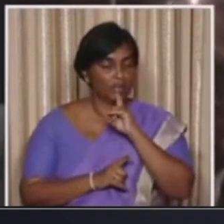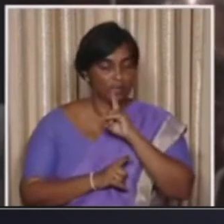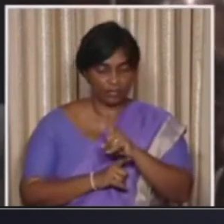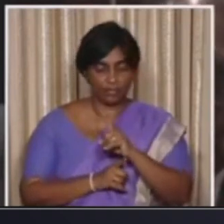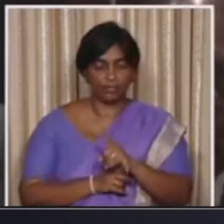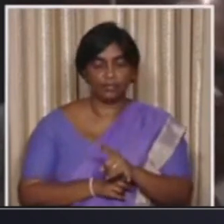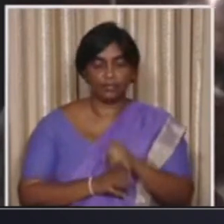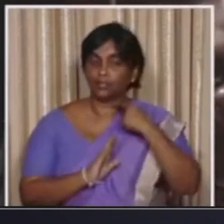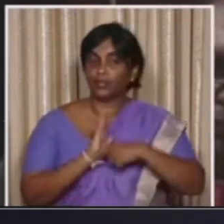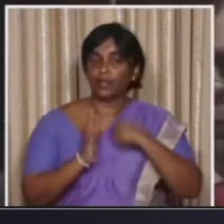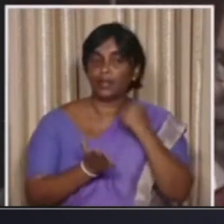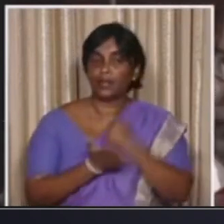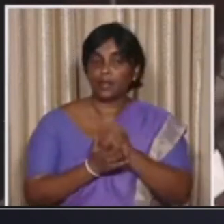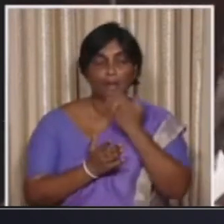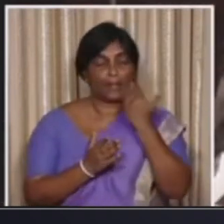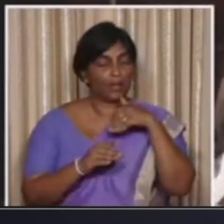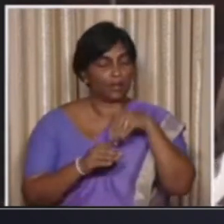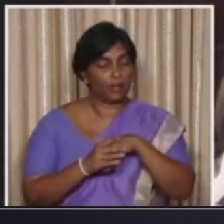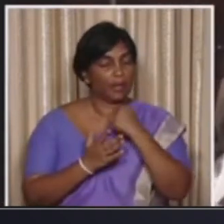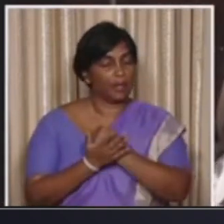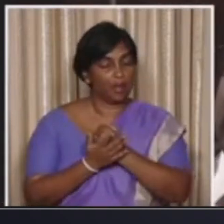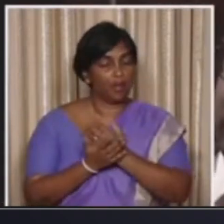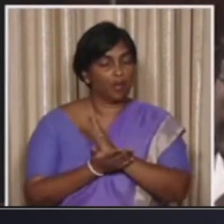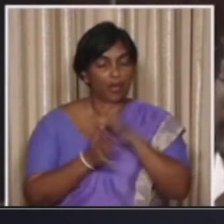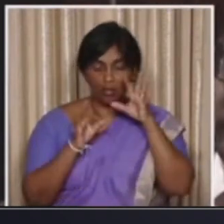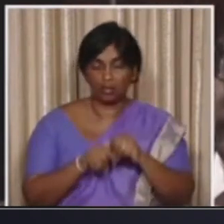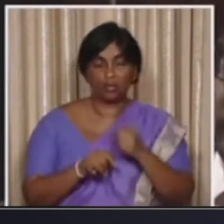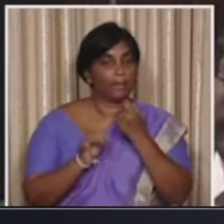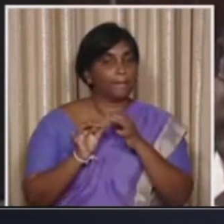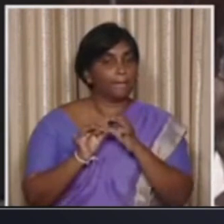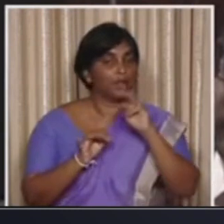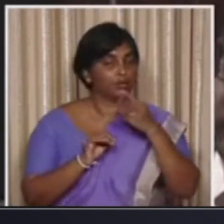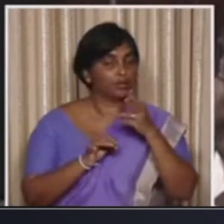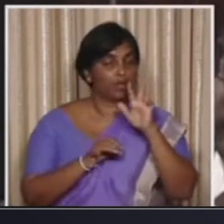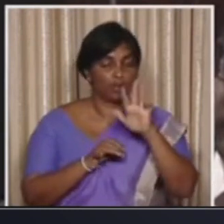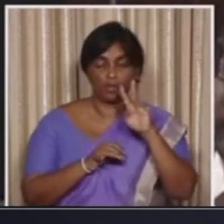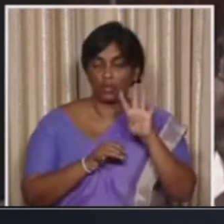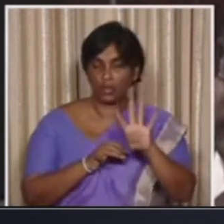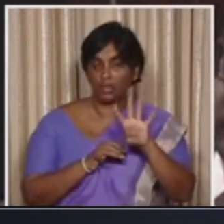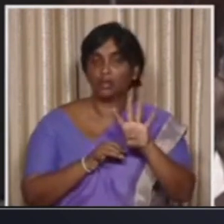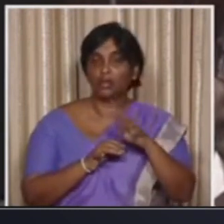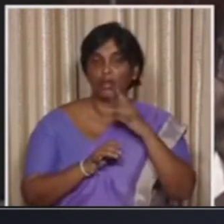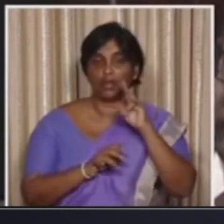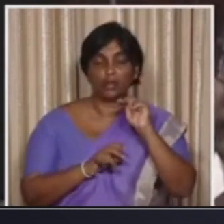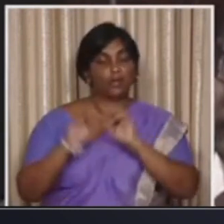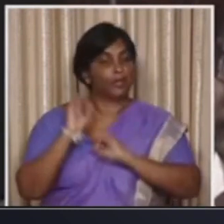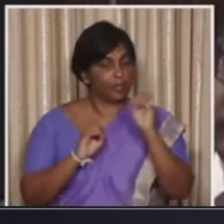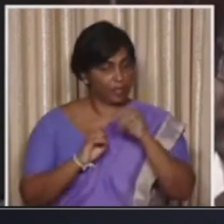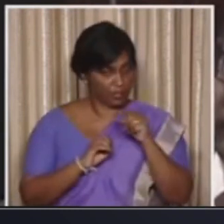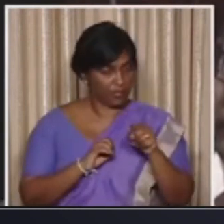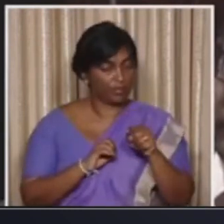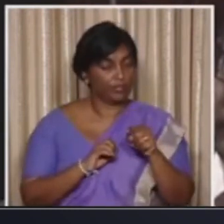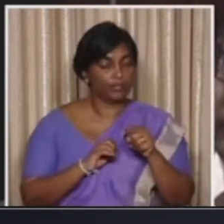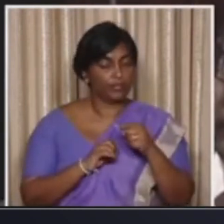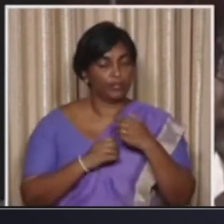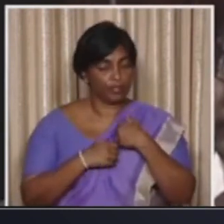ඕනේ ලංකා බැංකුවේ මහජන බැංකුවේ කොටස් අයිතිය රුපියල් බිලියන 394යි 20%යිද